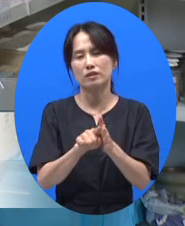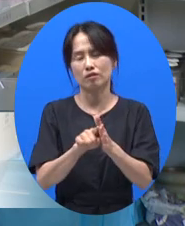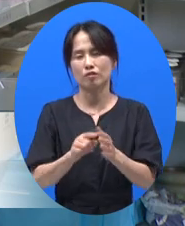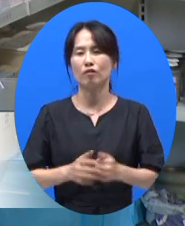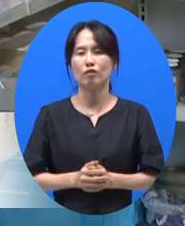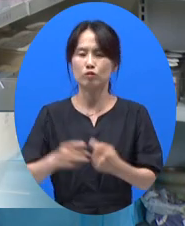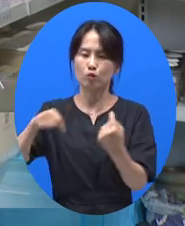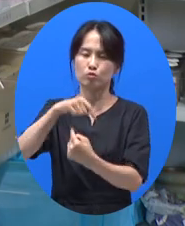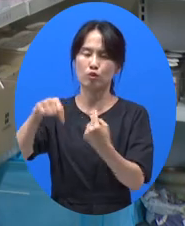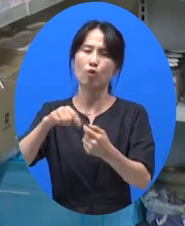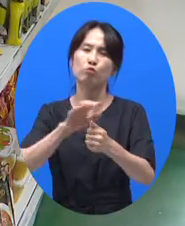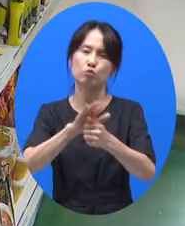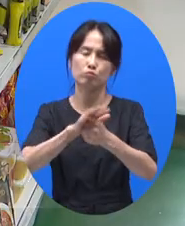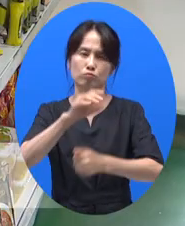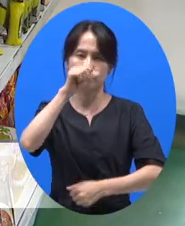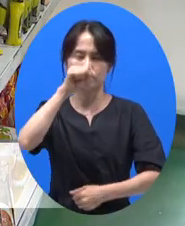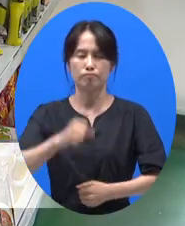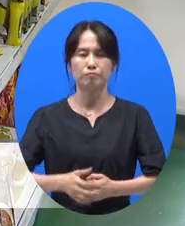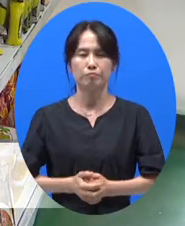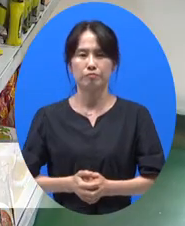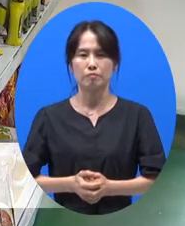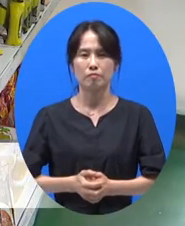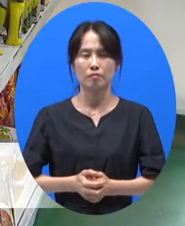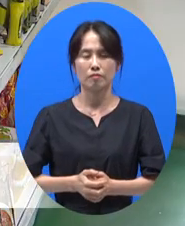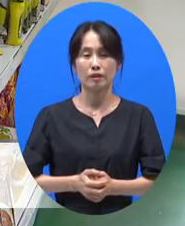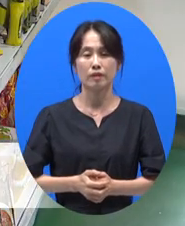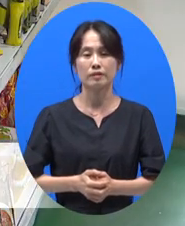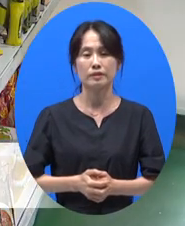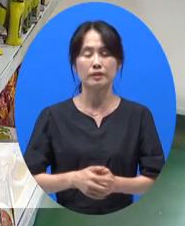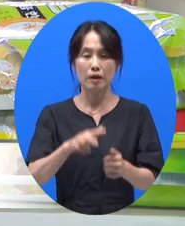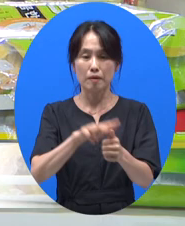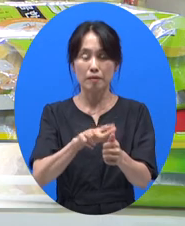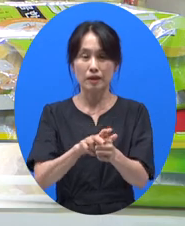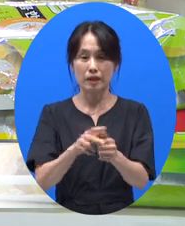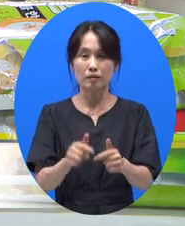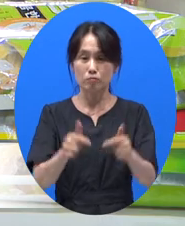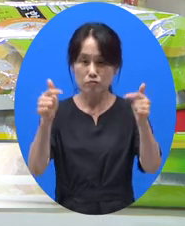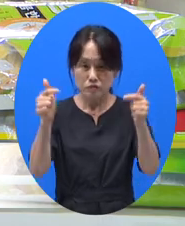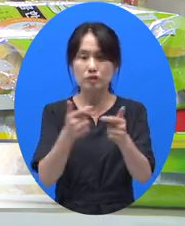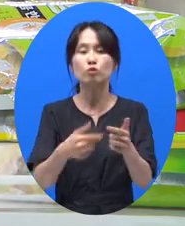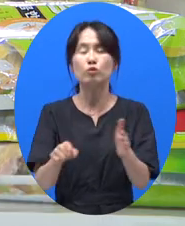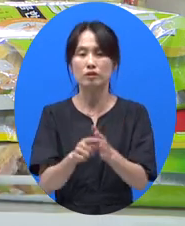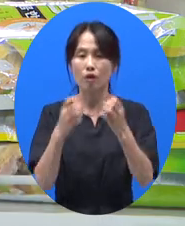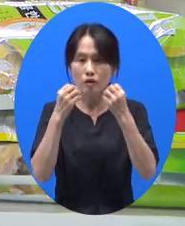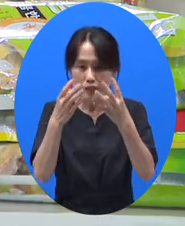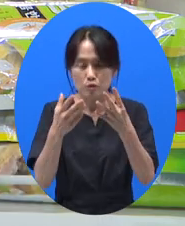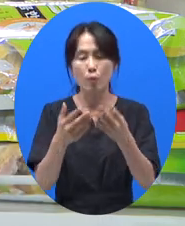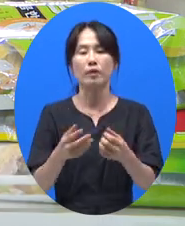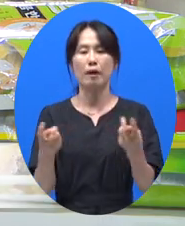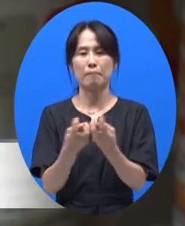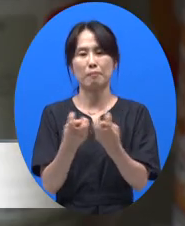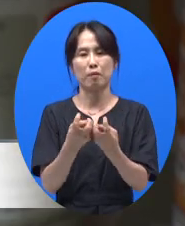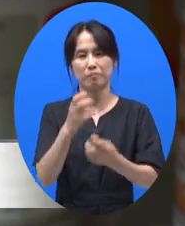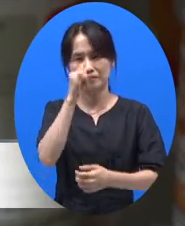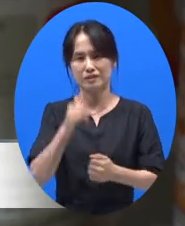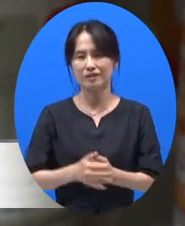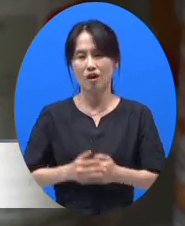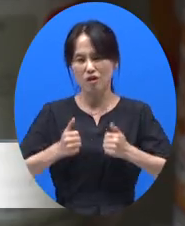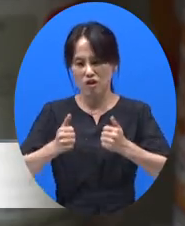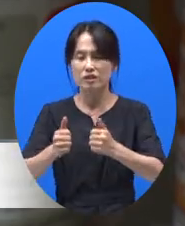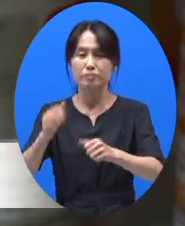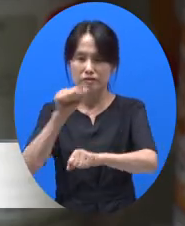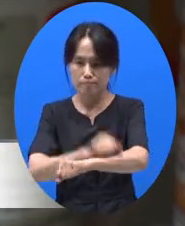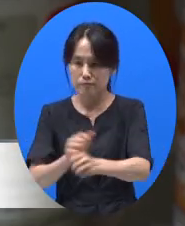식으로 좀 운영이 됐으면 좋겠고. 경기도가 푸드뱅크 마켓을 활성화하기 위해 새로운 지원을 추진합니다. 열심히 잘하는